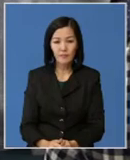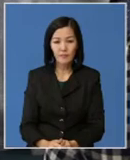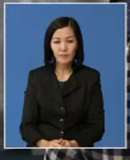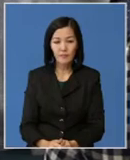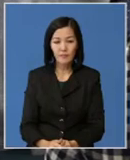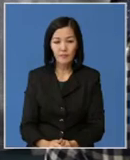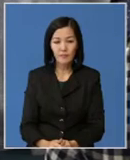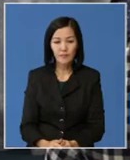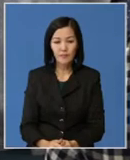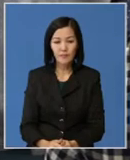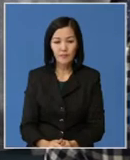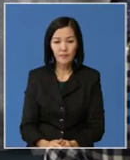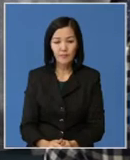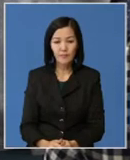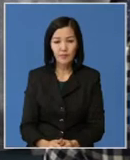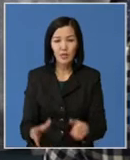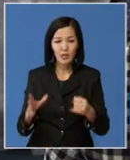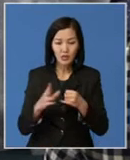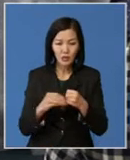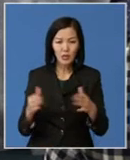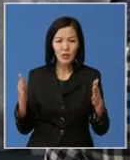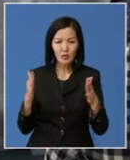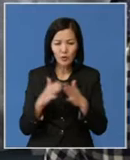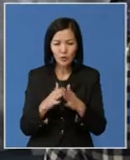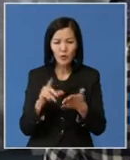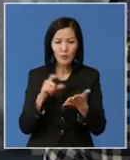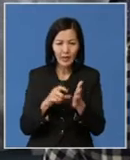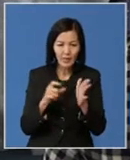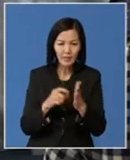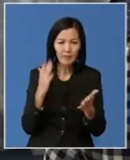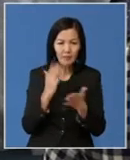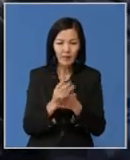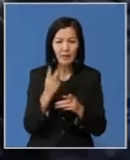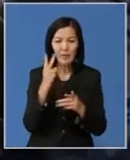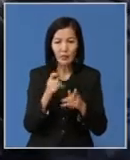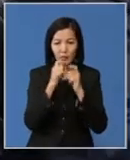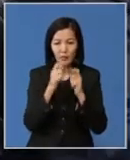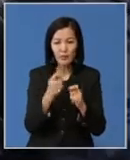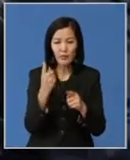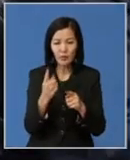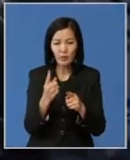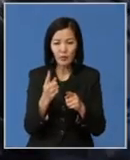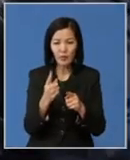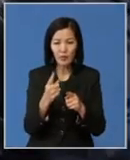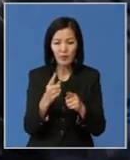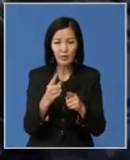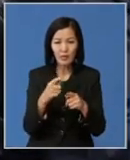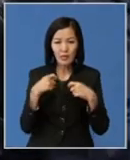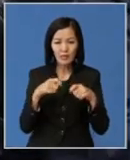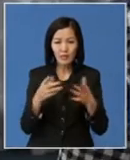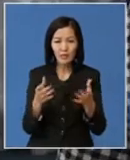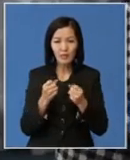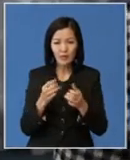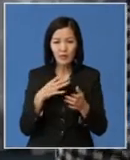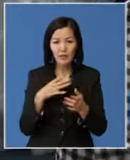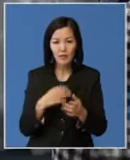238, 237, 239. Данные участки были, значит, два участка были переданы по договору Дарине, один был передан по договору купли-продажи. Как вы